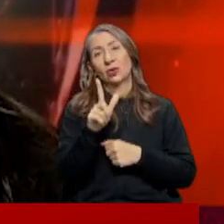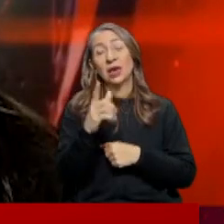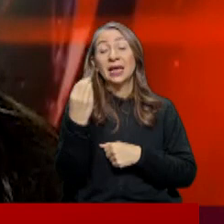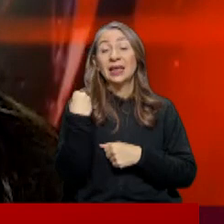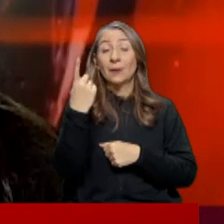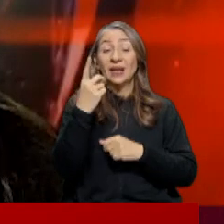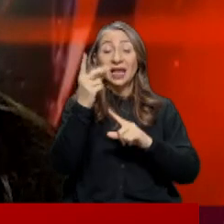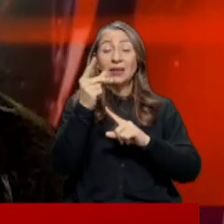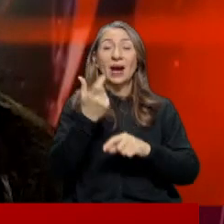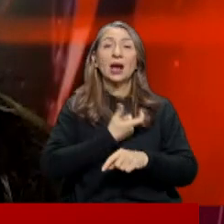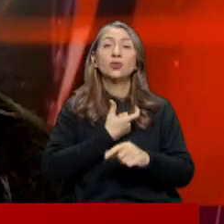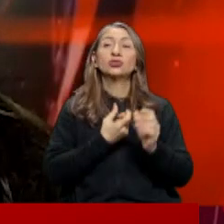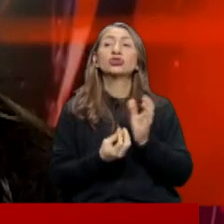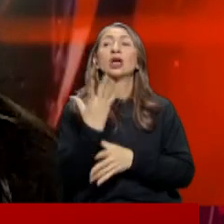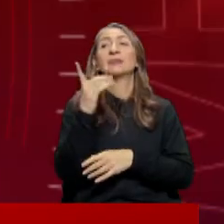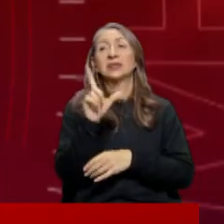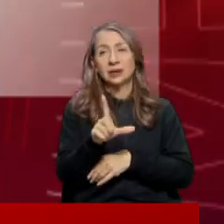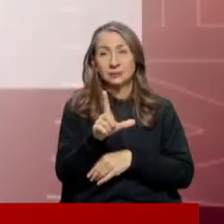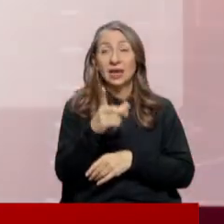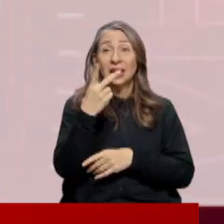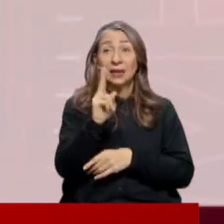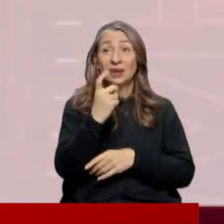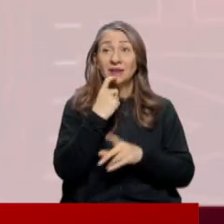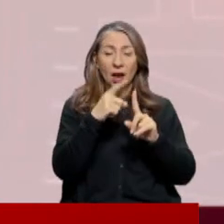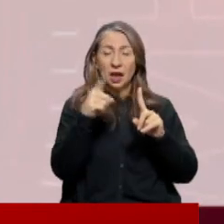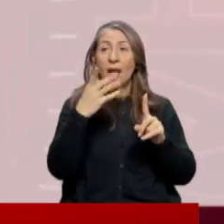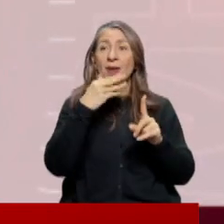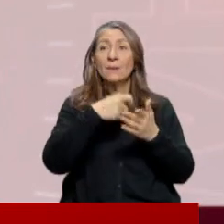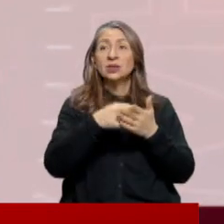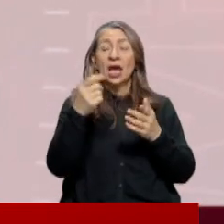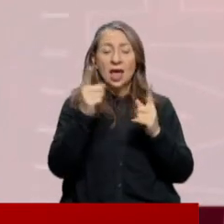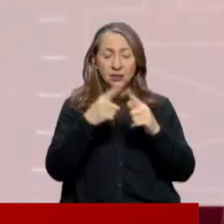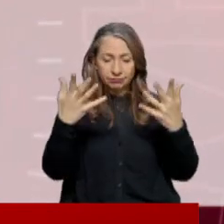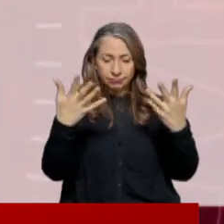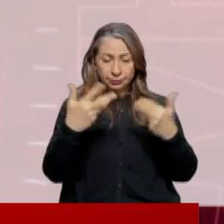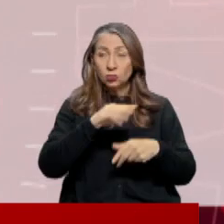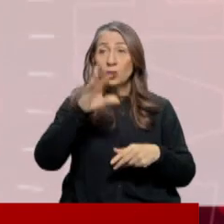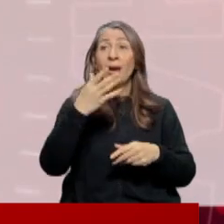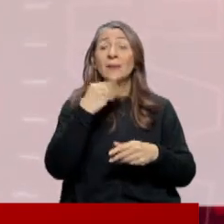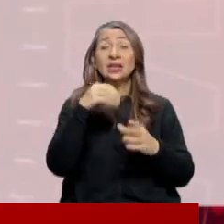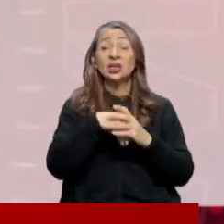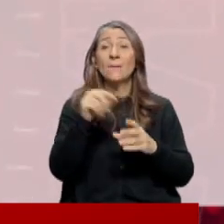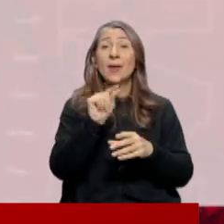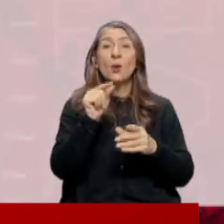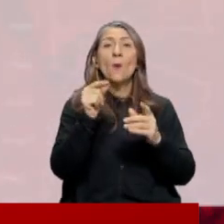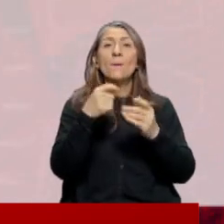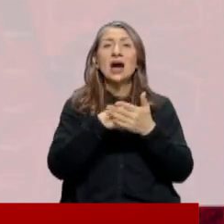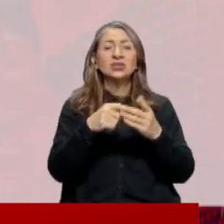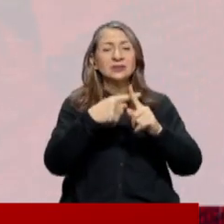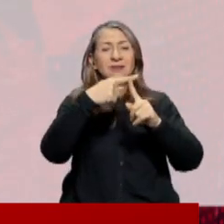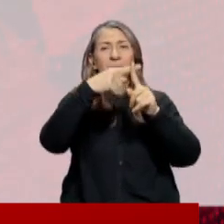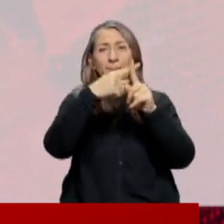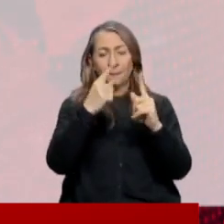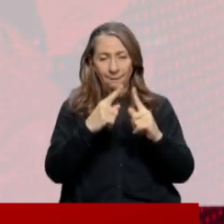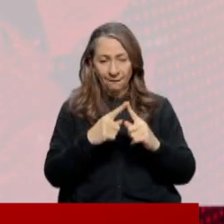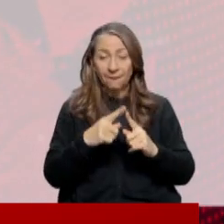Yeni bir intibak kanunun çıkarılması gerekiyor. 2000 yılına kadar emekli maaşları hesaplanırken tüm emekliler için memur maaş katsayısı